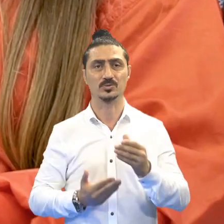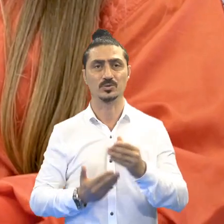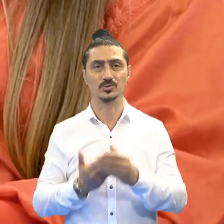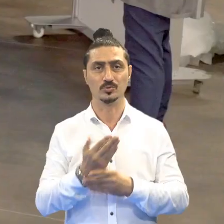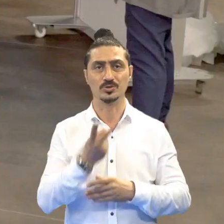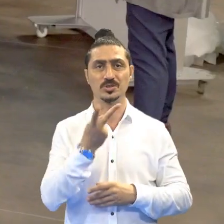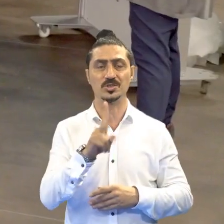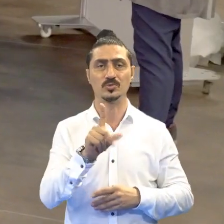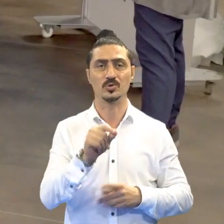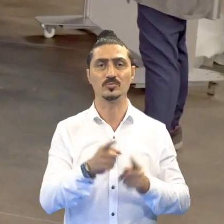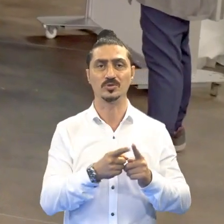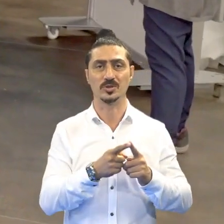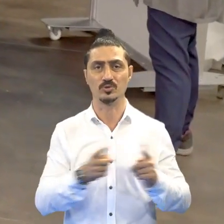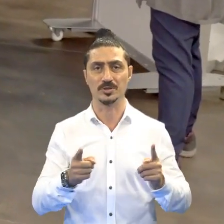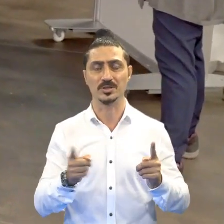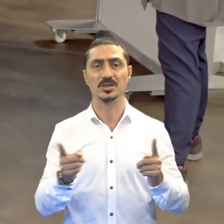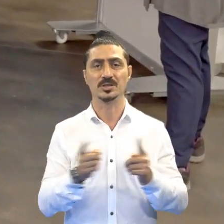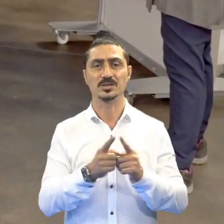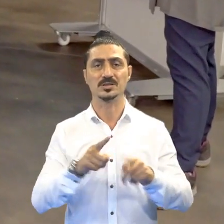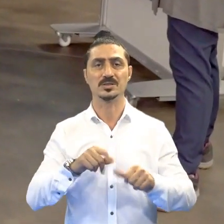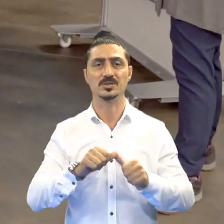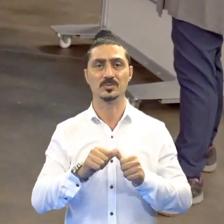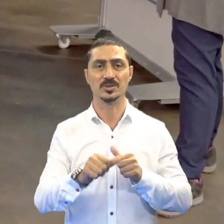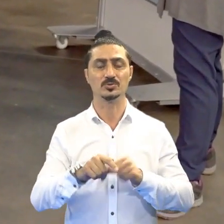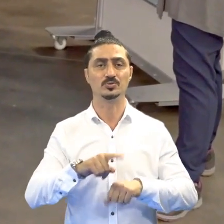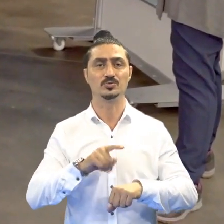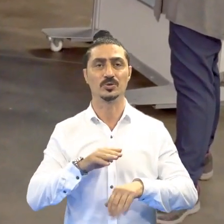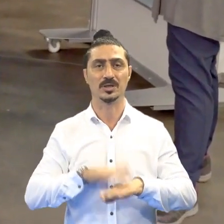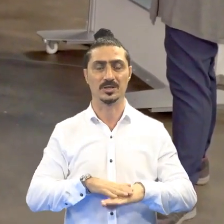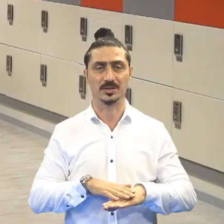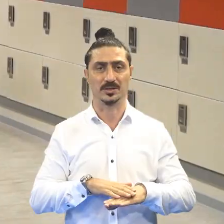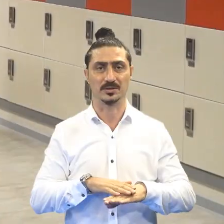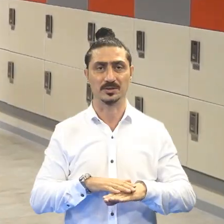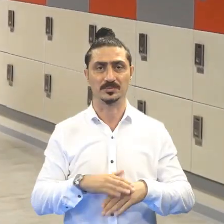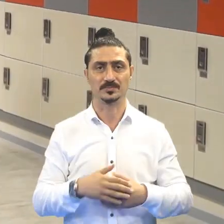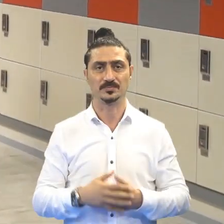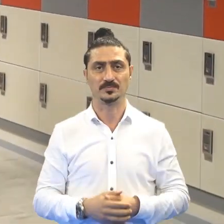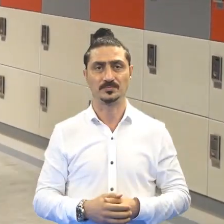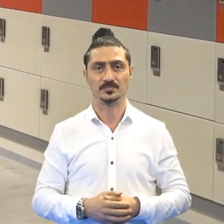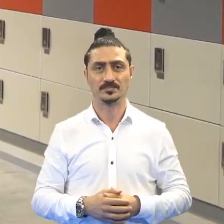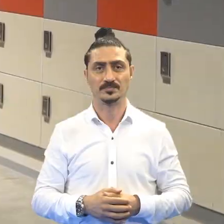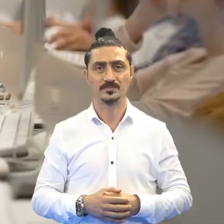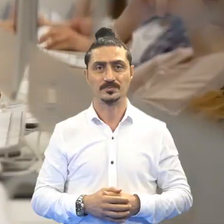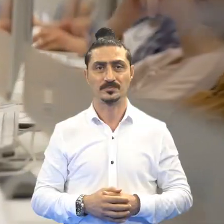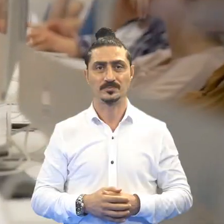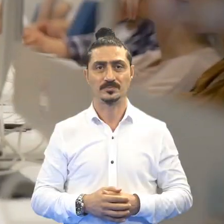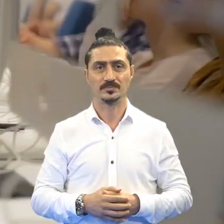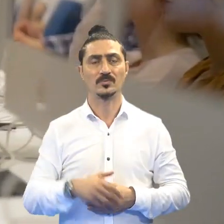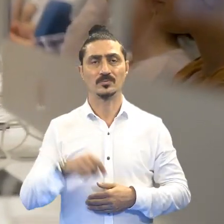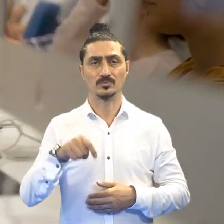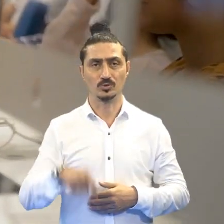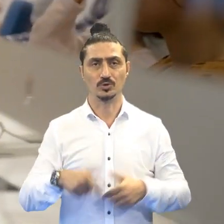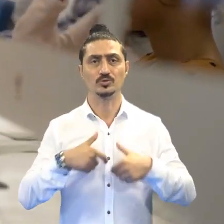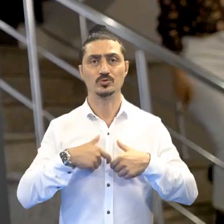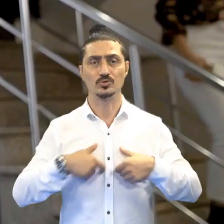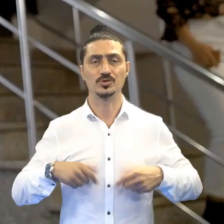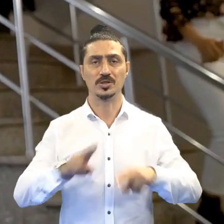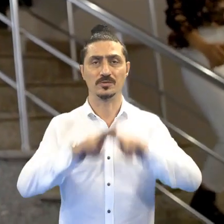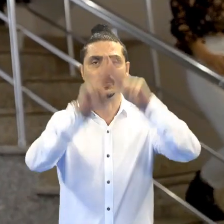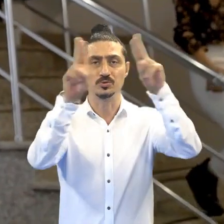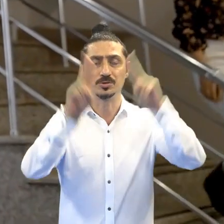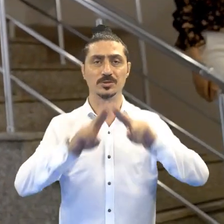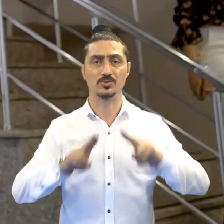alanındaki ilk tematik üniversitesi olarak kurulduğumuz 2011'den bu yana kısa zamanda uzun mesafeler kat ettik.